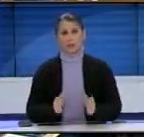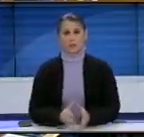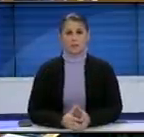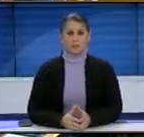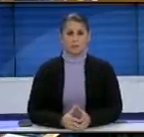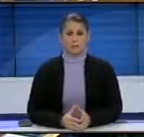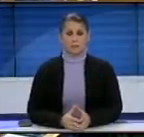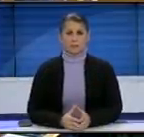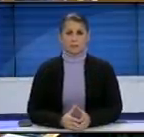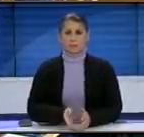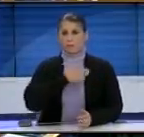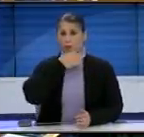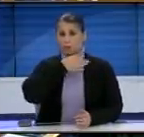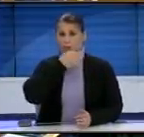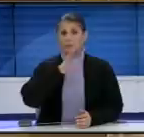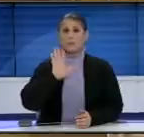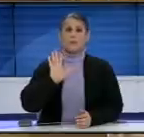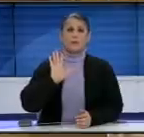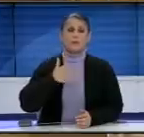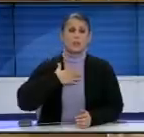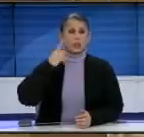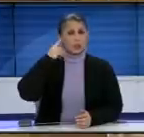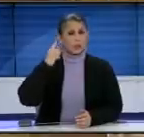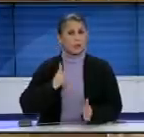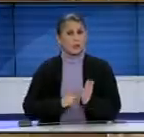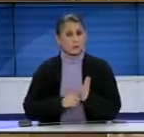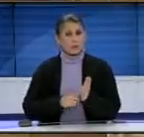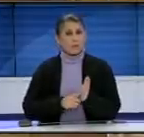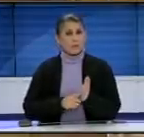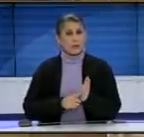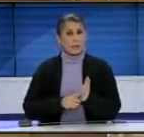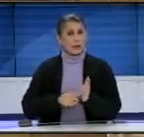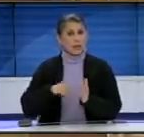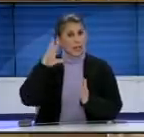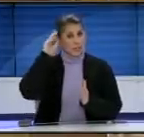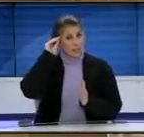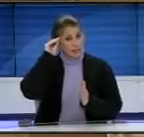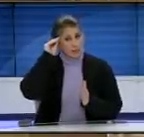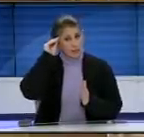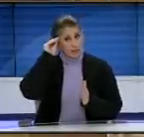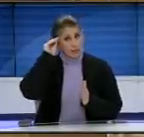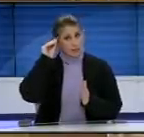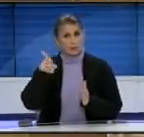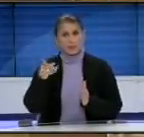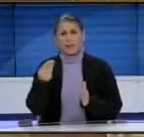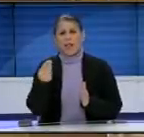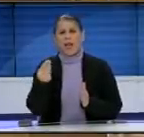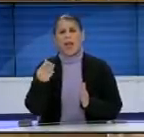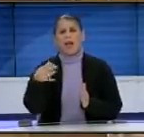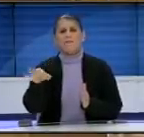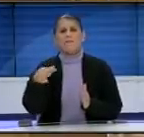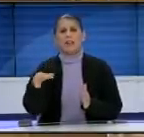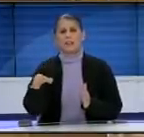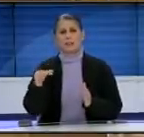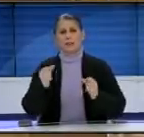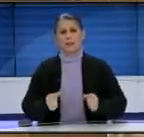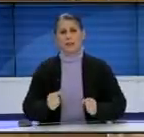Για τη ρητορική σας που δεν παίρνει κατά τη γνώμη μου όσο θα έπρεπε υπόψη την ευαίσθητη θέση της